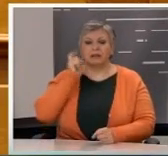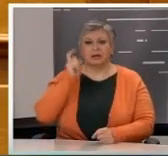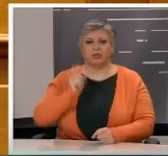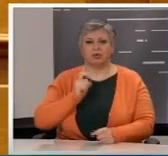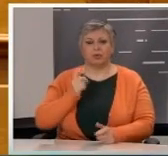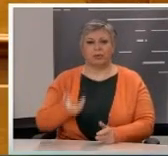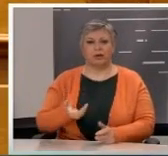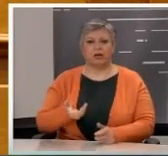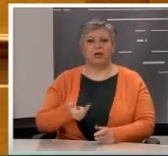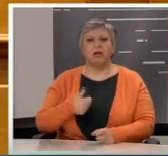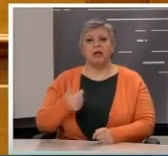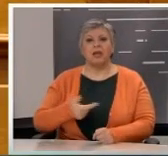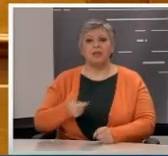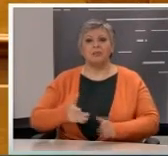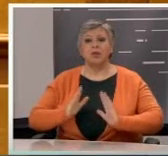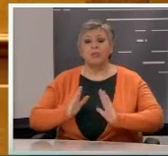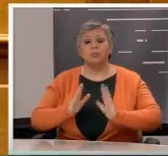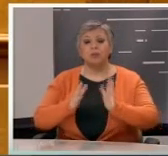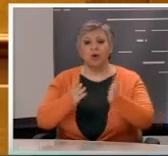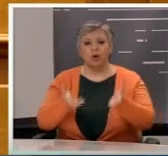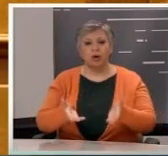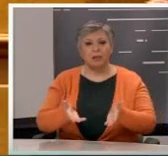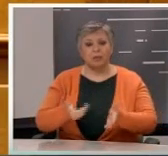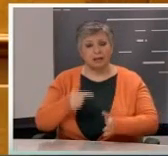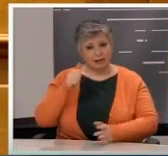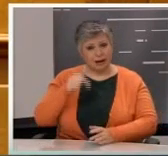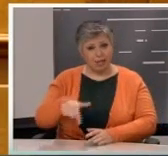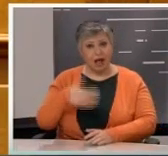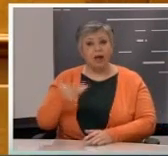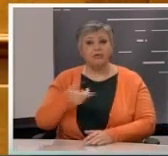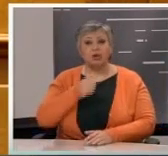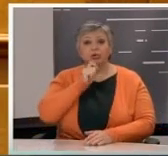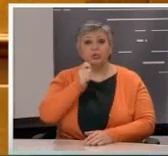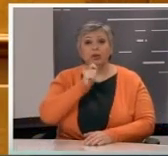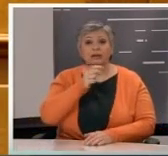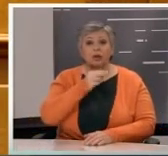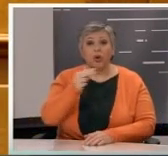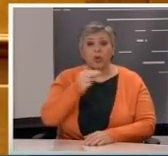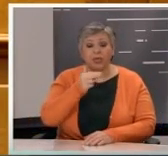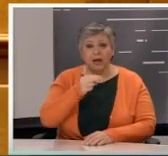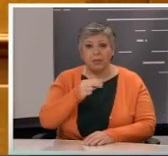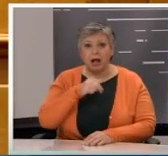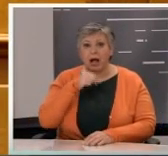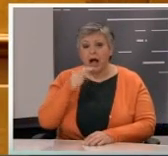θα προχωρήσουμε στη νομική ερμηνεία για ένα τόσο ευαίσθητα πολιτικό ζήτημα.